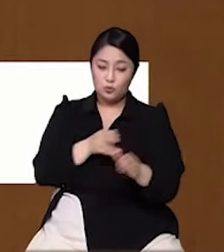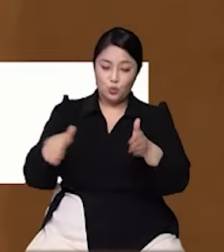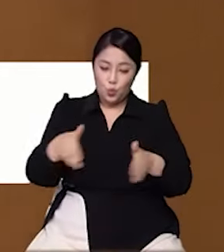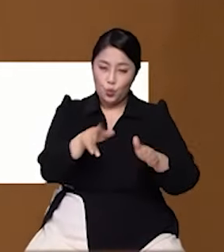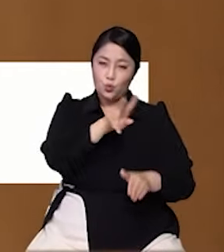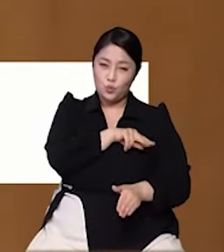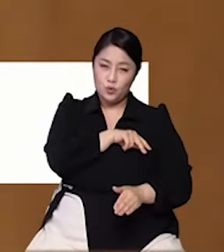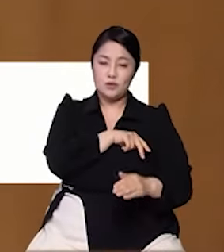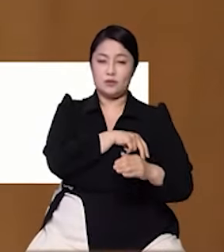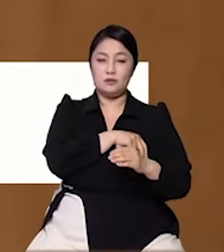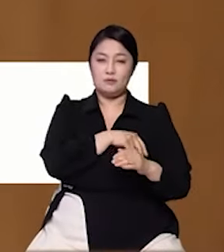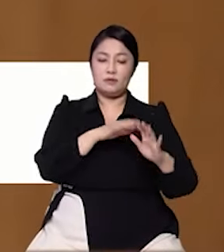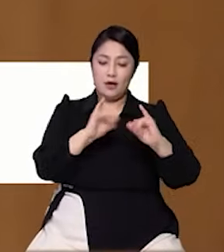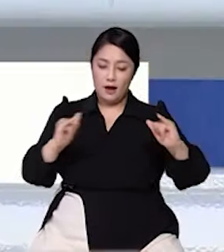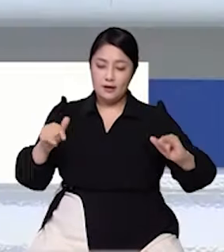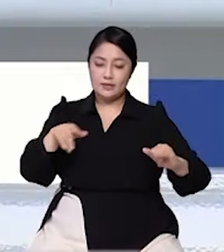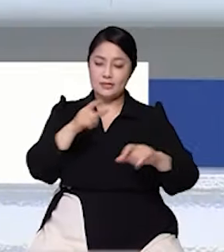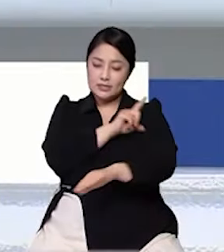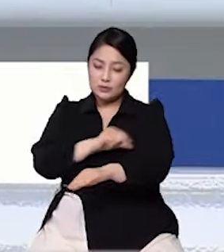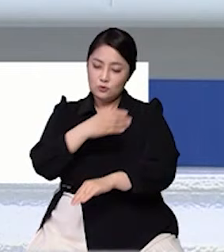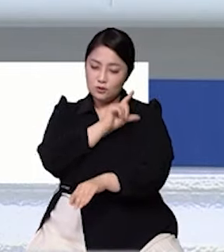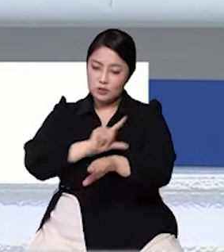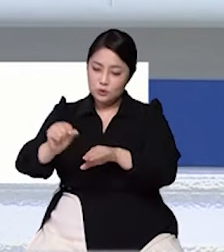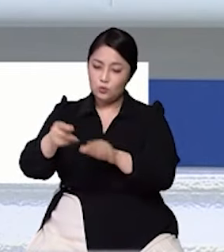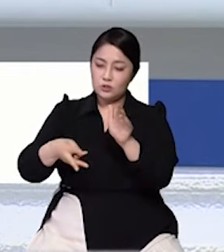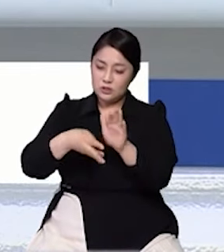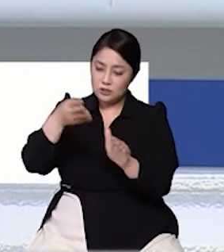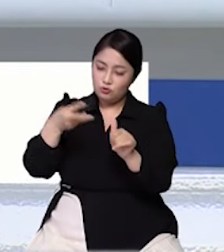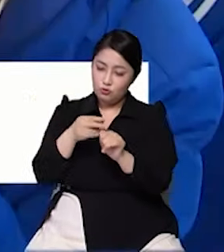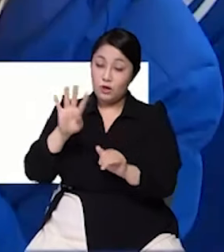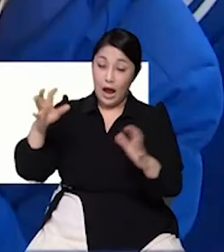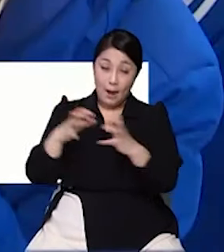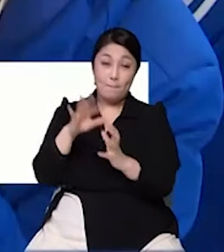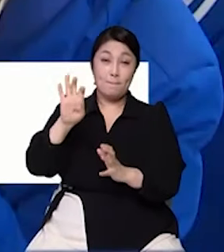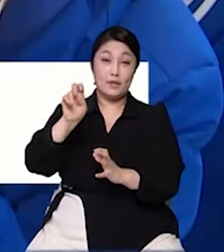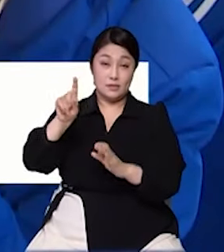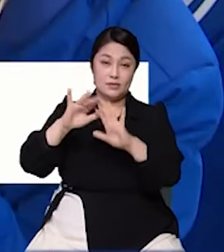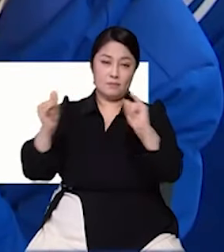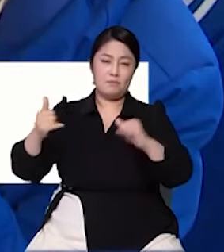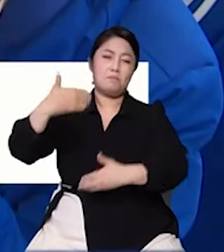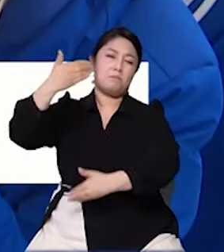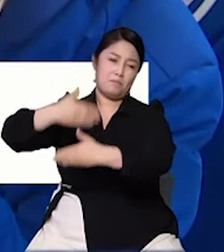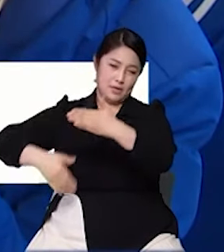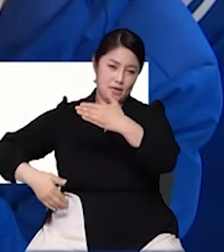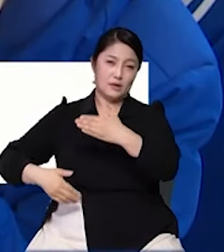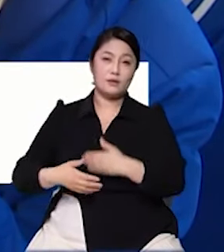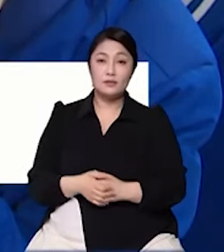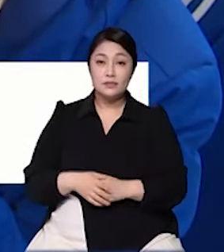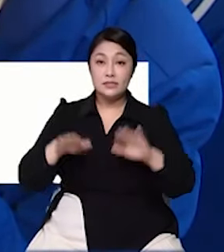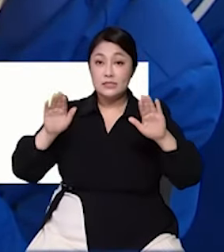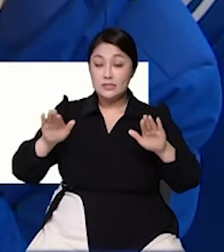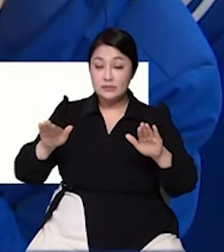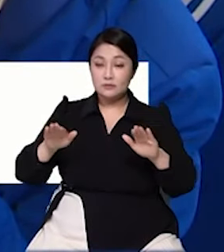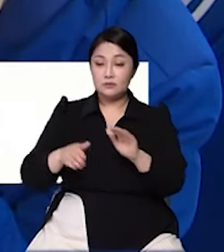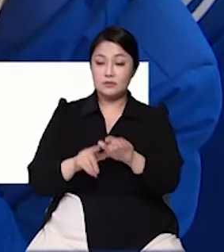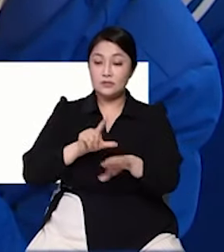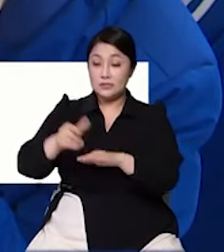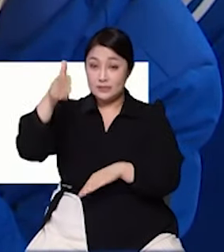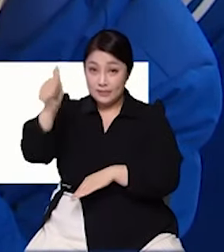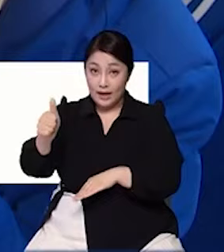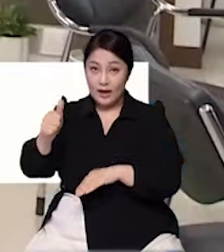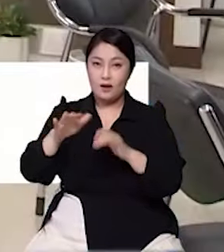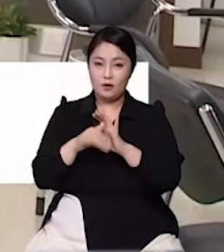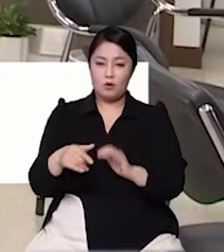11명 기초의원 후보자 26명 등 모두 맛은 한 명이 공천 배제 됐습니다 현역 기초단체장 4명